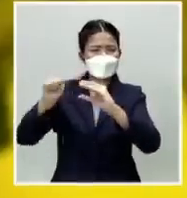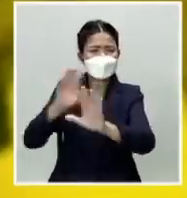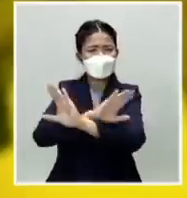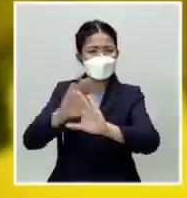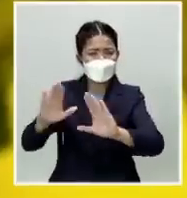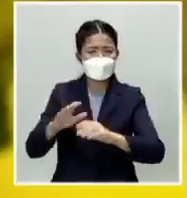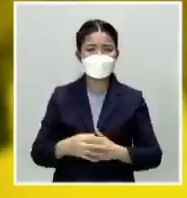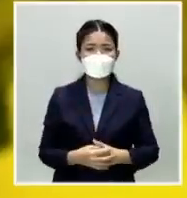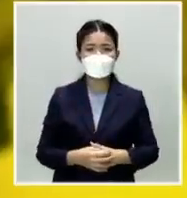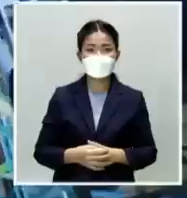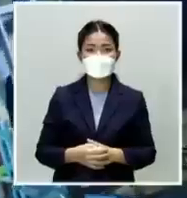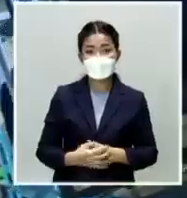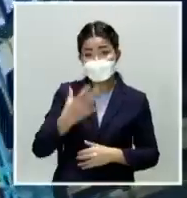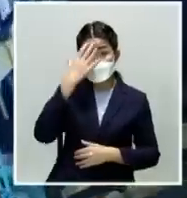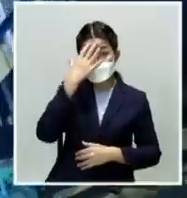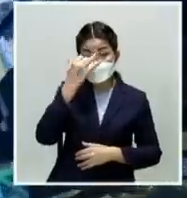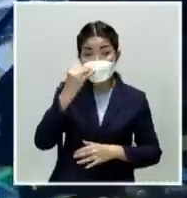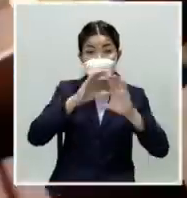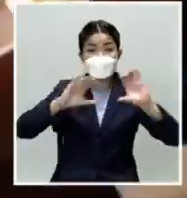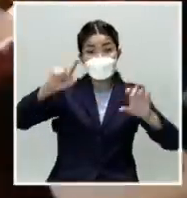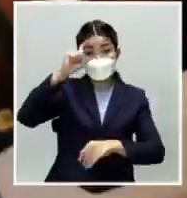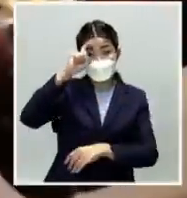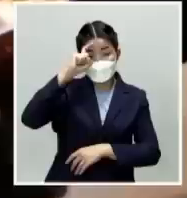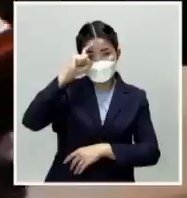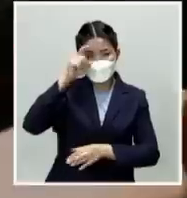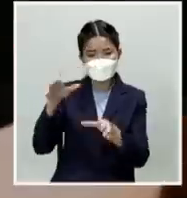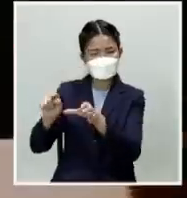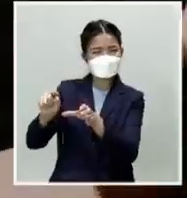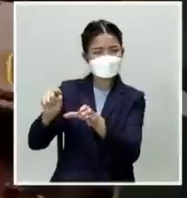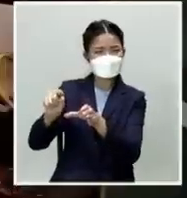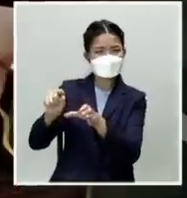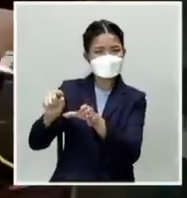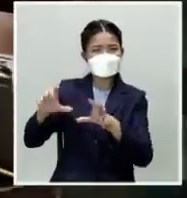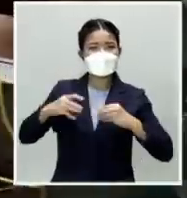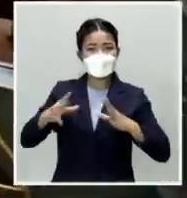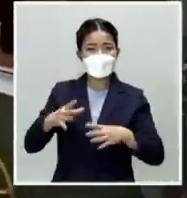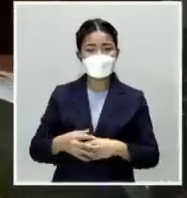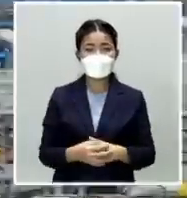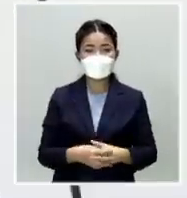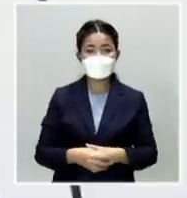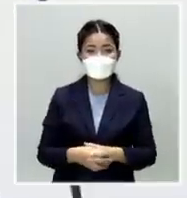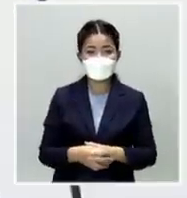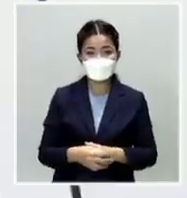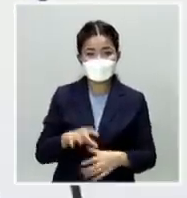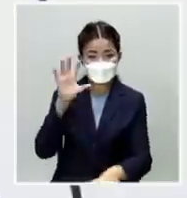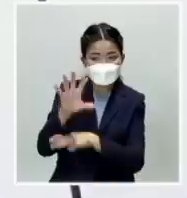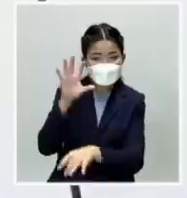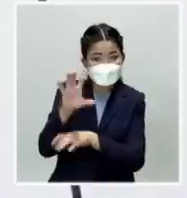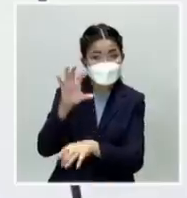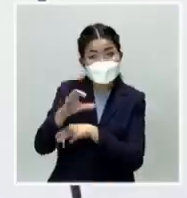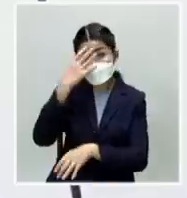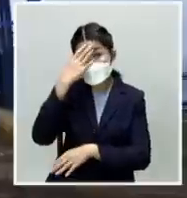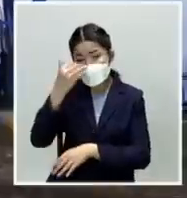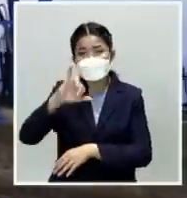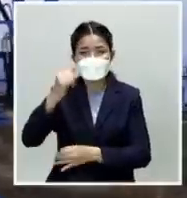ซ Nord Stream 2หลังจากรัฐบาลไบเดนล็อบบี้พรรครีพับลิกันอย่างหนักให้ต่อต้านร่างกฎหมายดังกล่าวค่ะเพราะเกรงว่าจะไปกระ